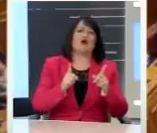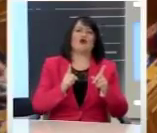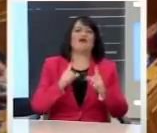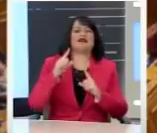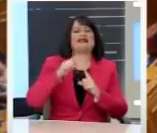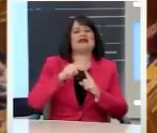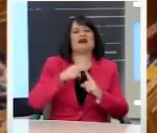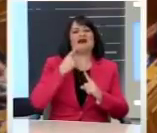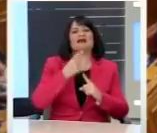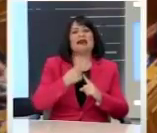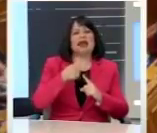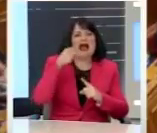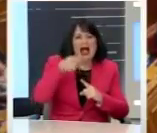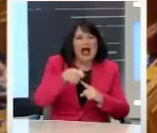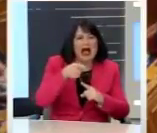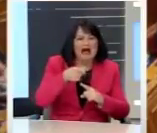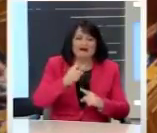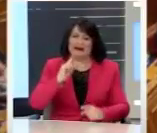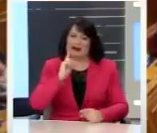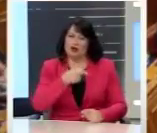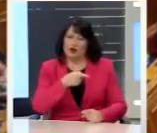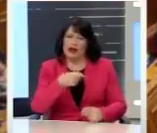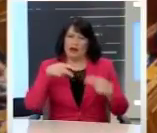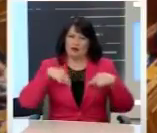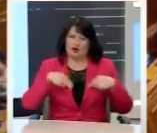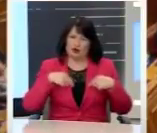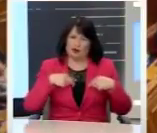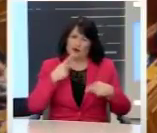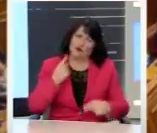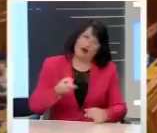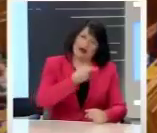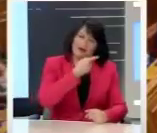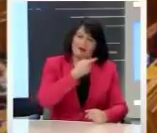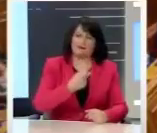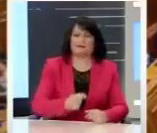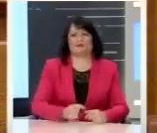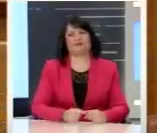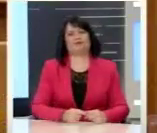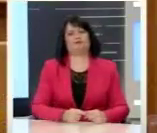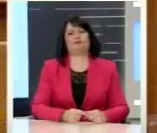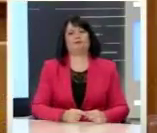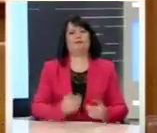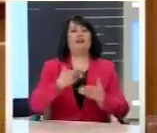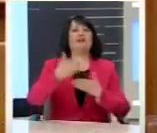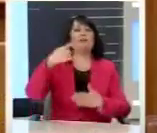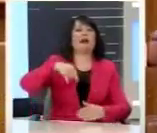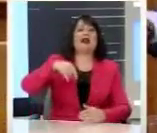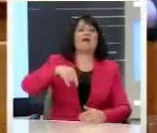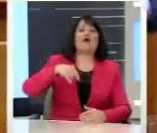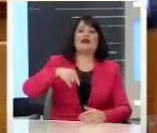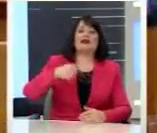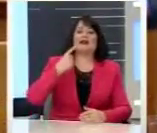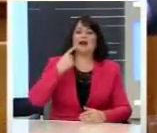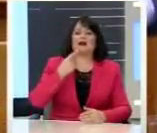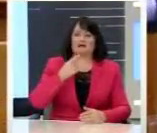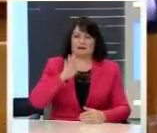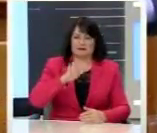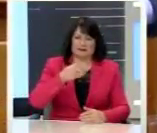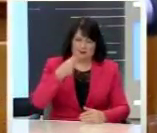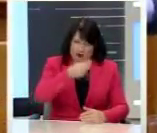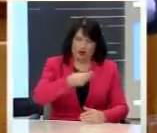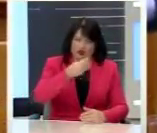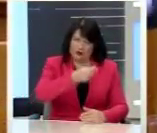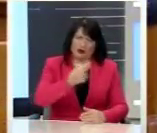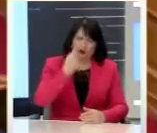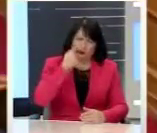Τζαβάρας, επελέγει Τζίβα για να κάνει τη δουλειά. Πάτο, παραπολιτικά. Πάρα πολύ δικά, δώστε το. Δώστε στον κύριο Τζαβάρα,